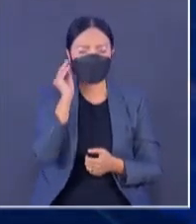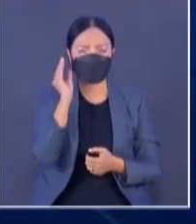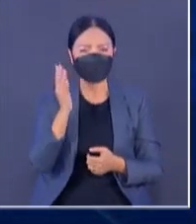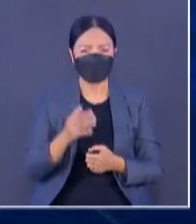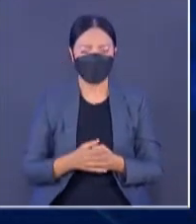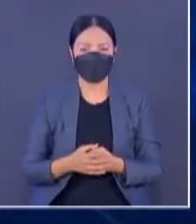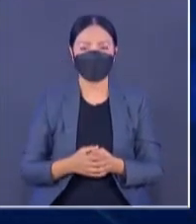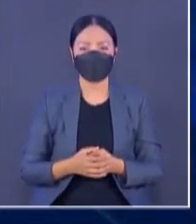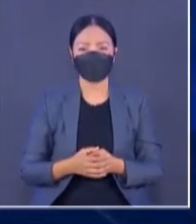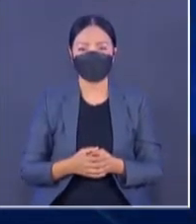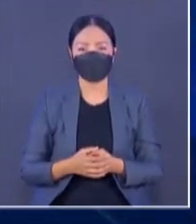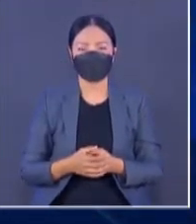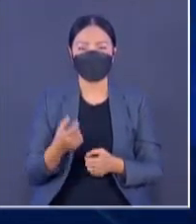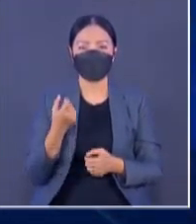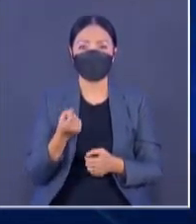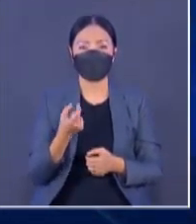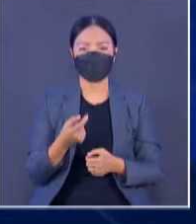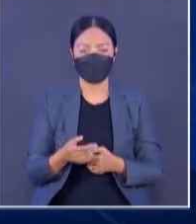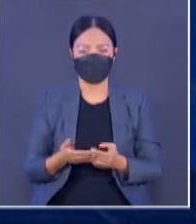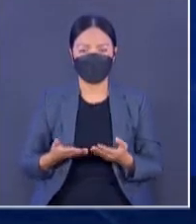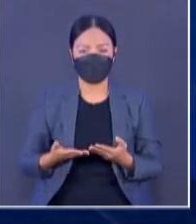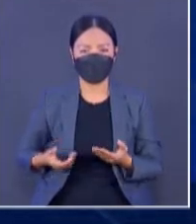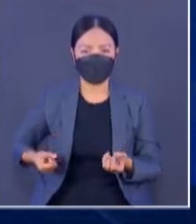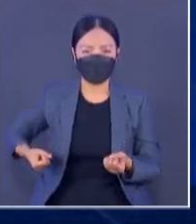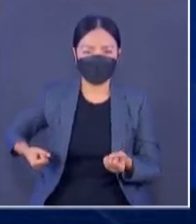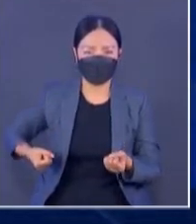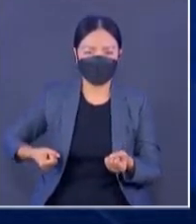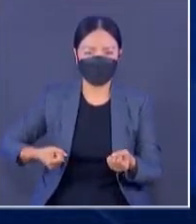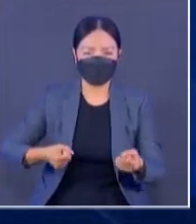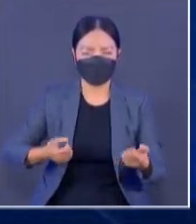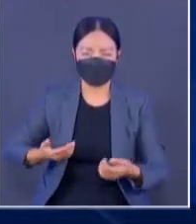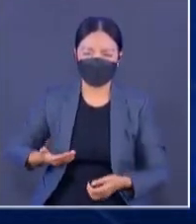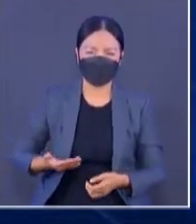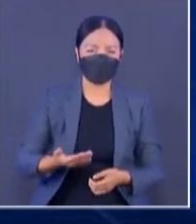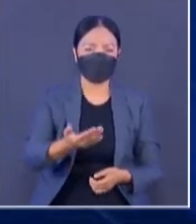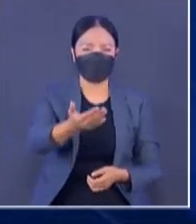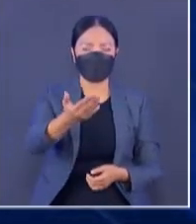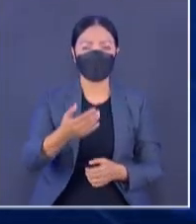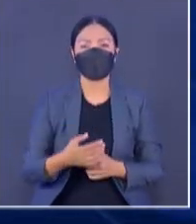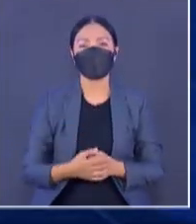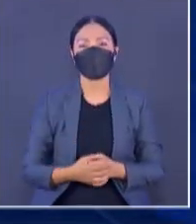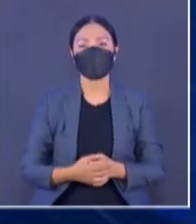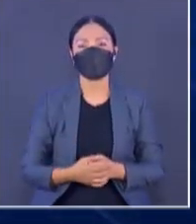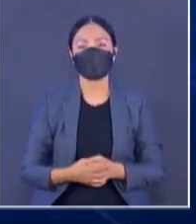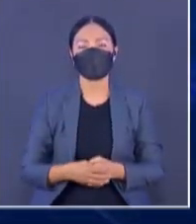า อันนี้อาจจะเป็นบริการส่งด่วนนะรีบไปส่งด่วน ส่งด่วนทางน้ำนะคะคุณผู้ชมไปดูอีกคลิปนึงค่ะ